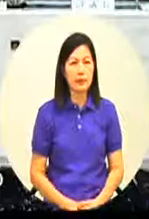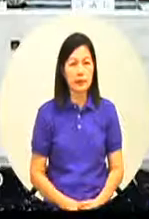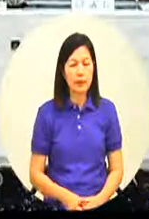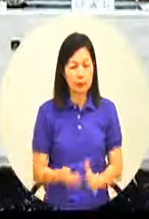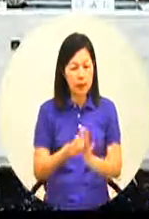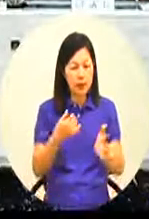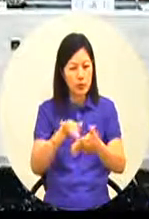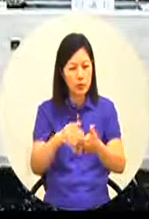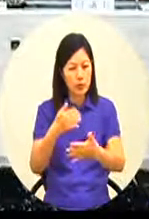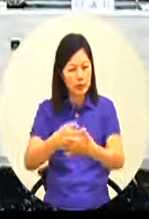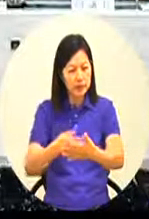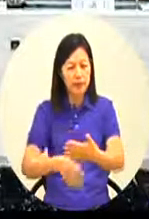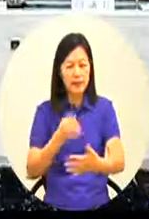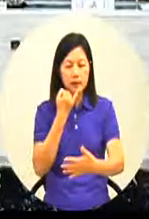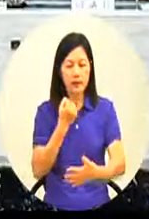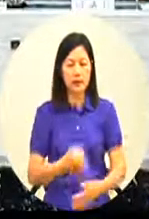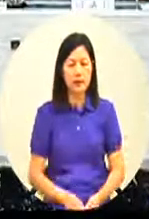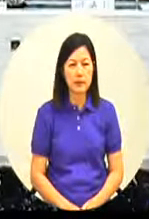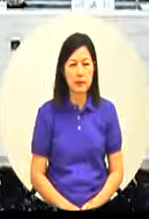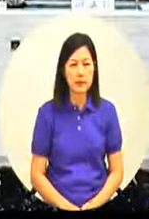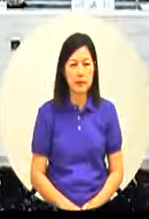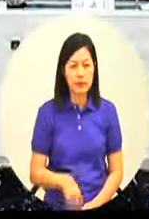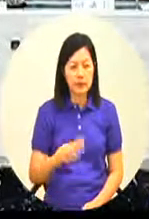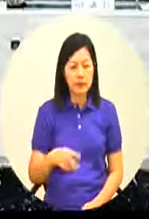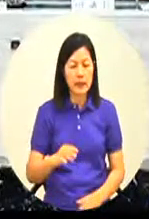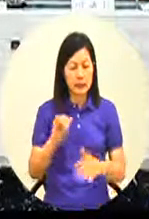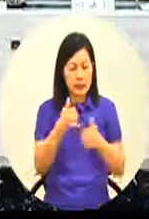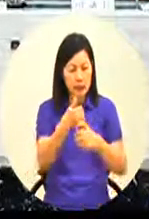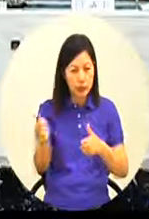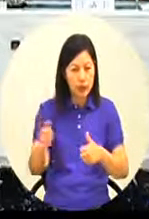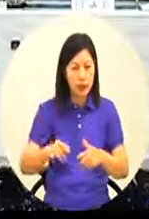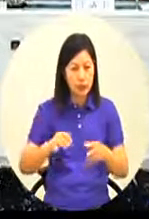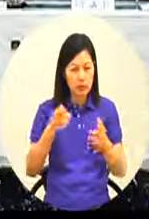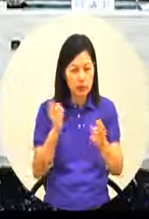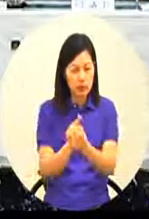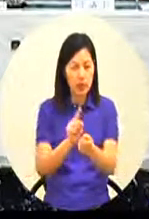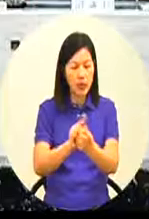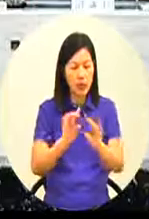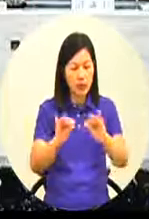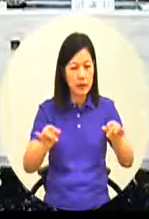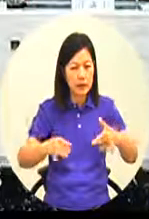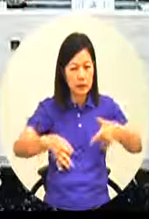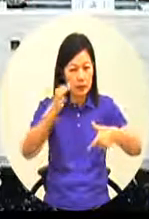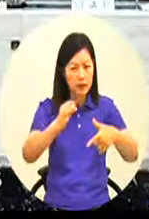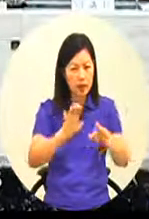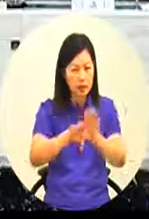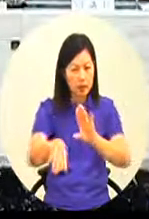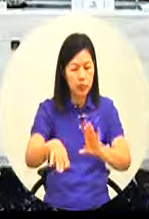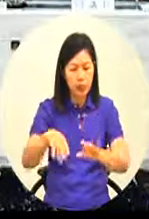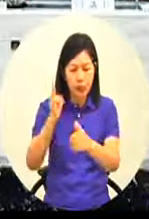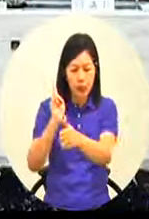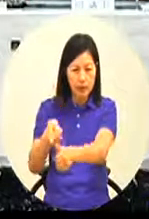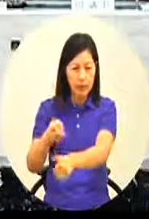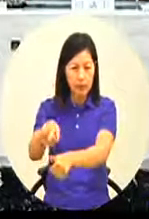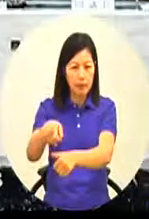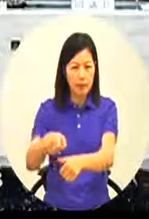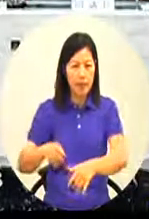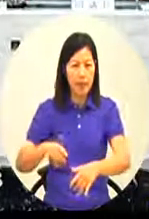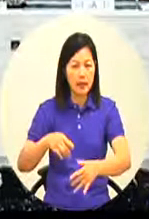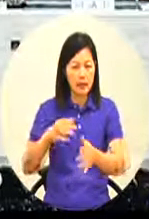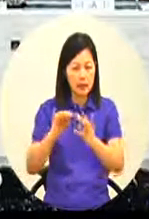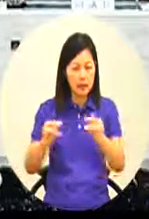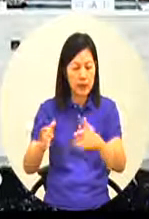啦，以及我们很多议员对地价税要请地政局在计算上核